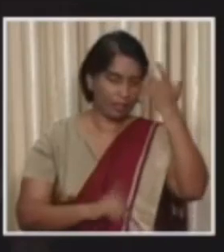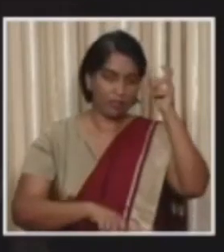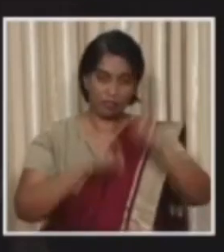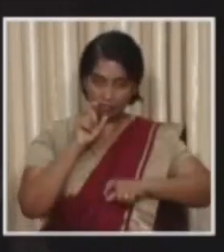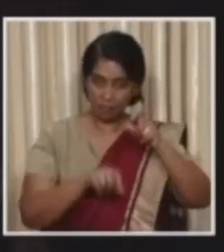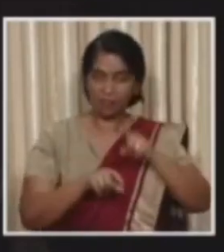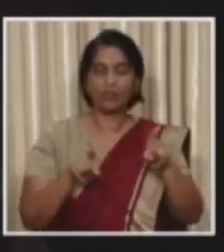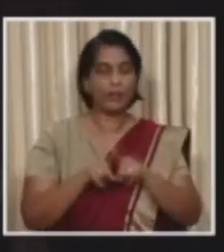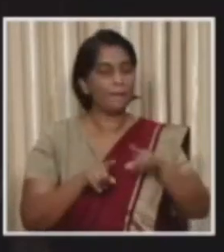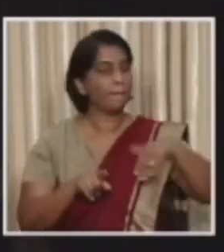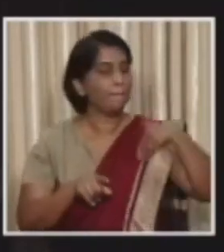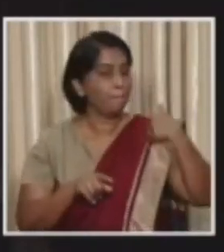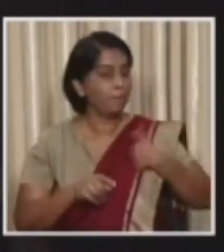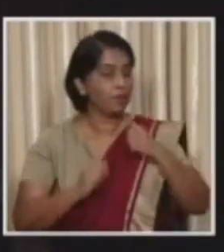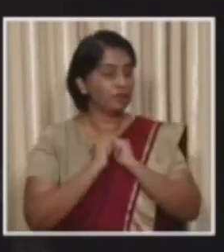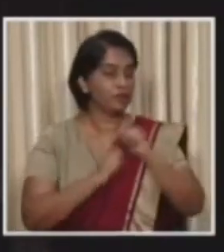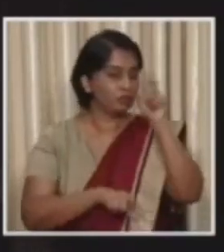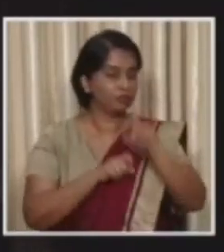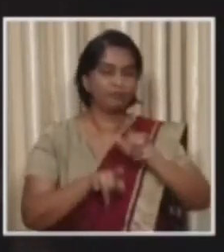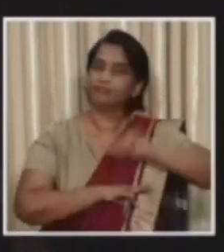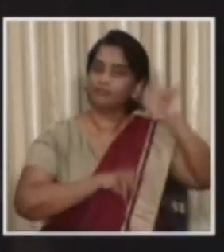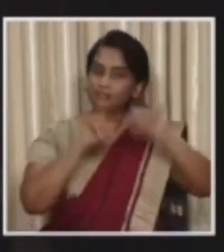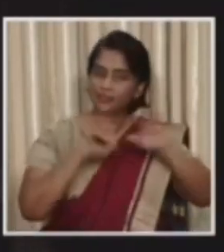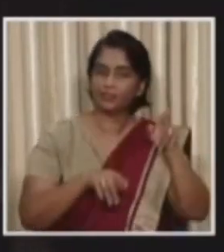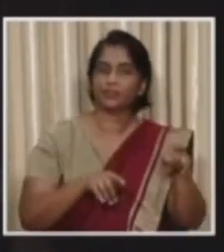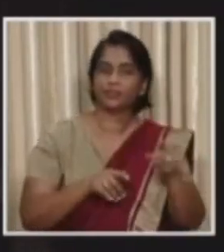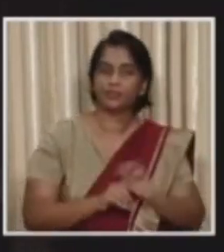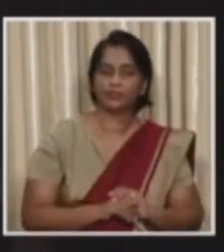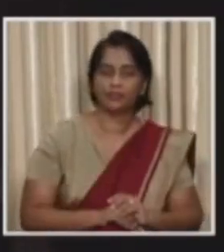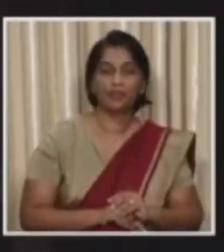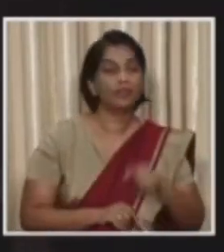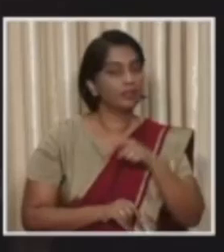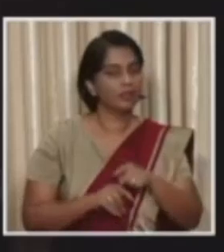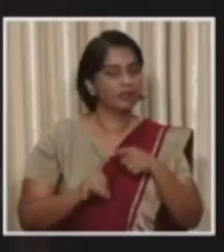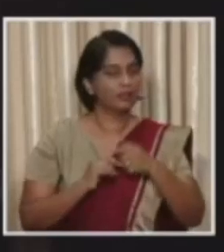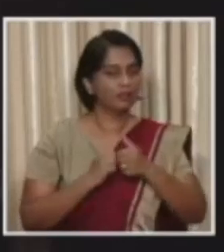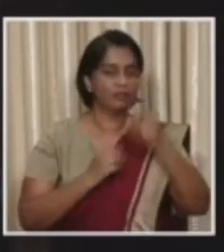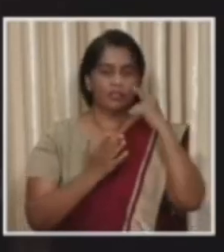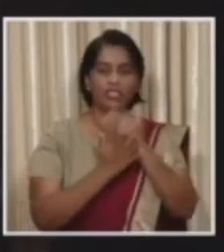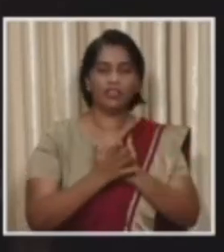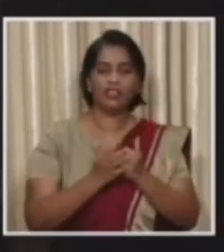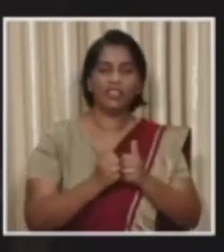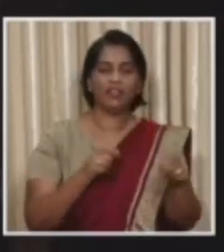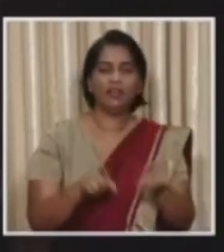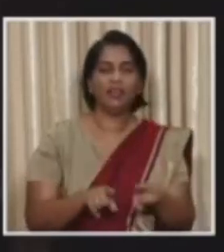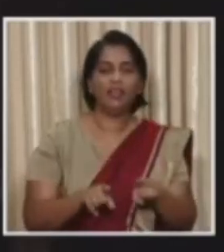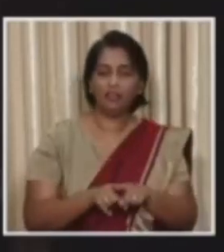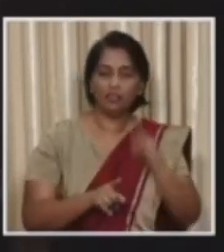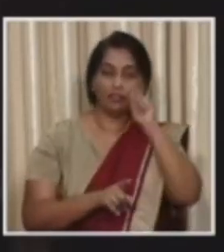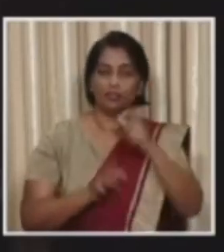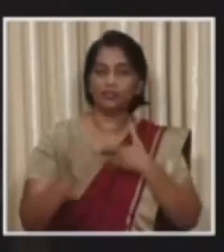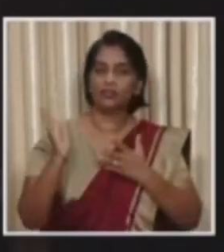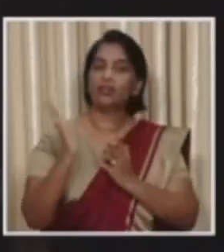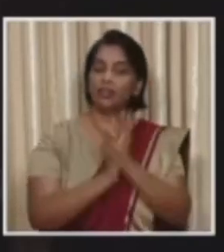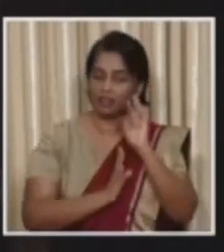ජනයාගෙන් ප්‍රධාන වෘත්තිකයන් රට දාලා ගියා. මේ අපිට නවත්වන්න පුළුවන් දෙයක් නෙවෙයි. ඒ මානව අයිතියක්. නමුත්